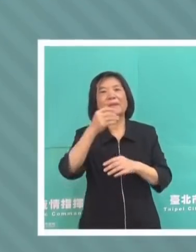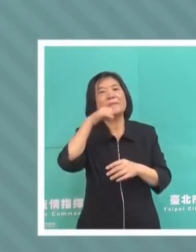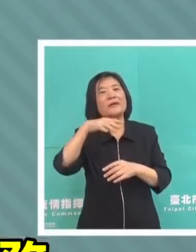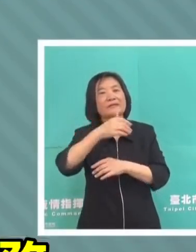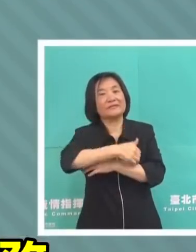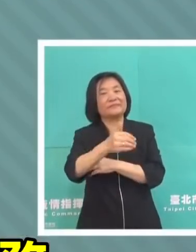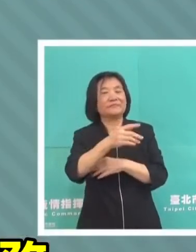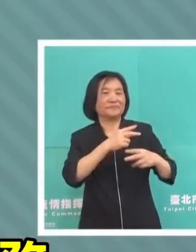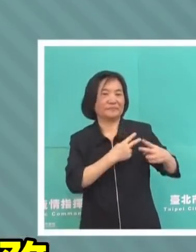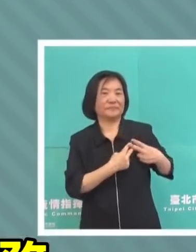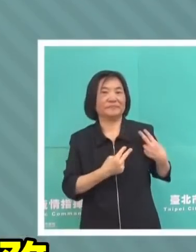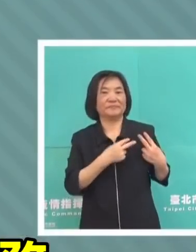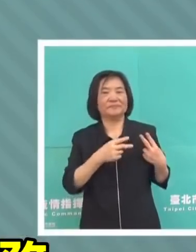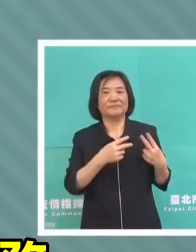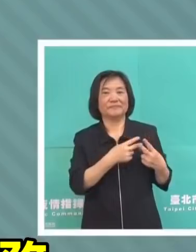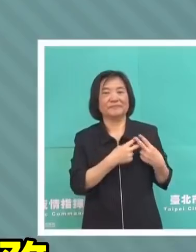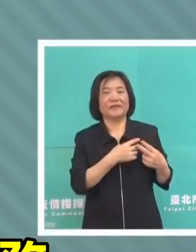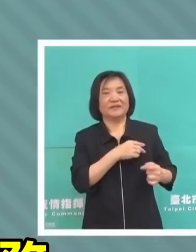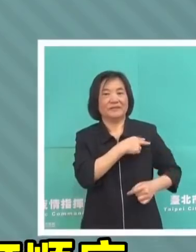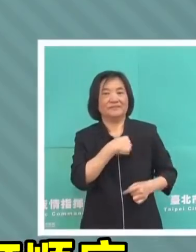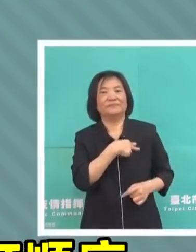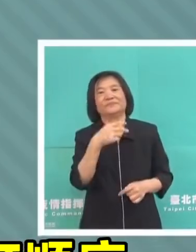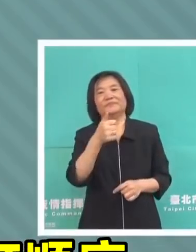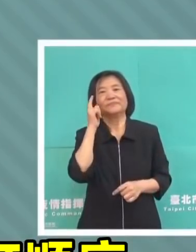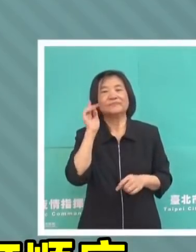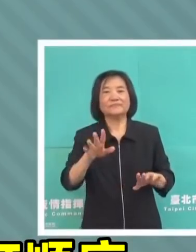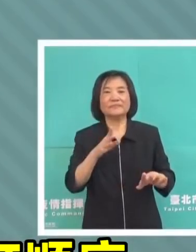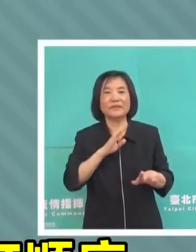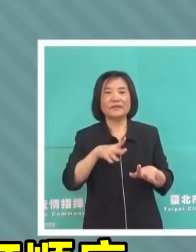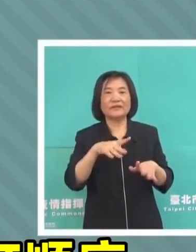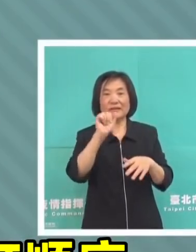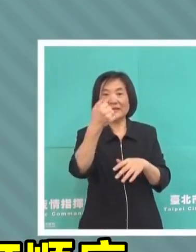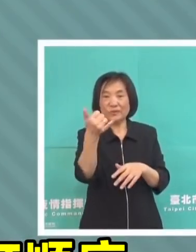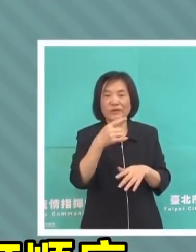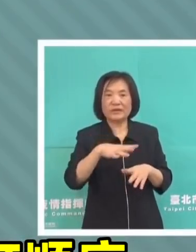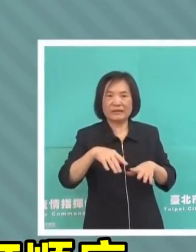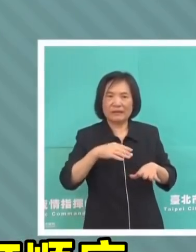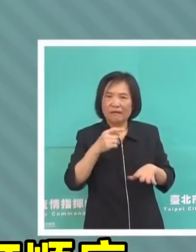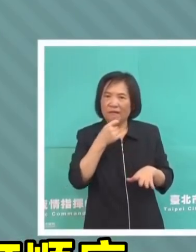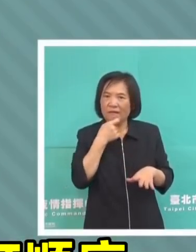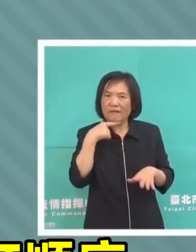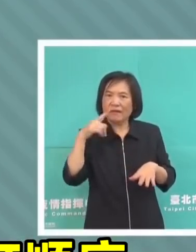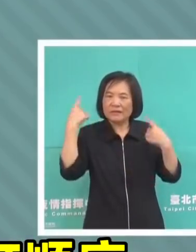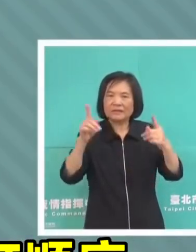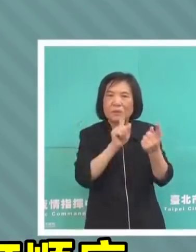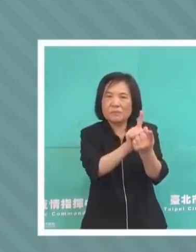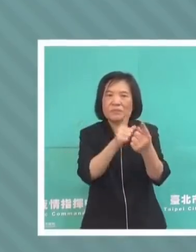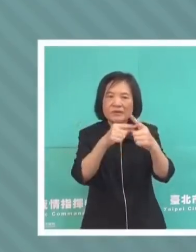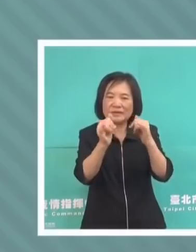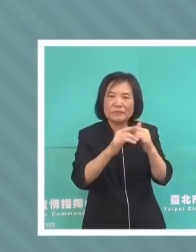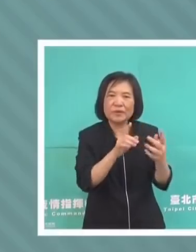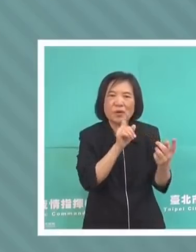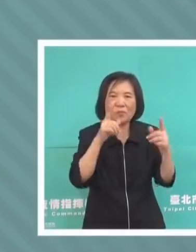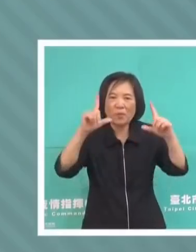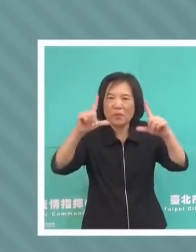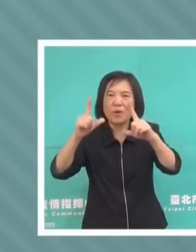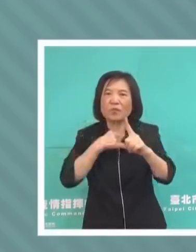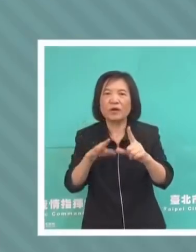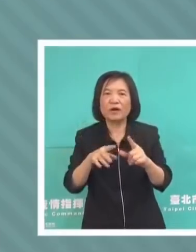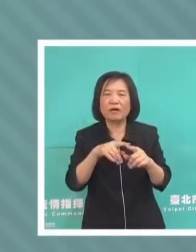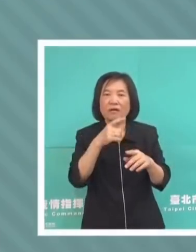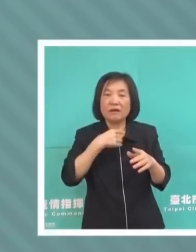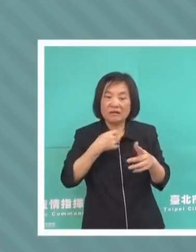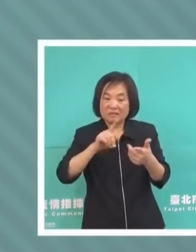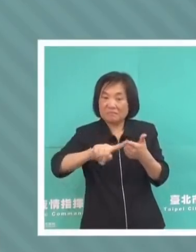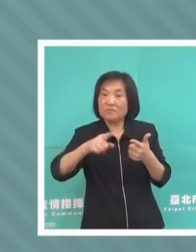中央，因为议员经常在第一线服务，应该要纳入第二类优先疫苗施打的顺序。请问市长怎么看？